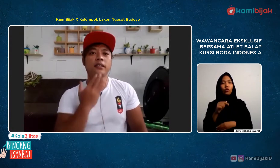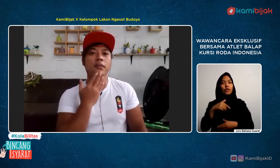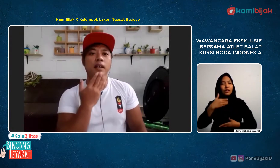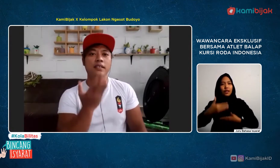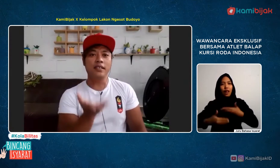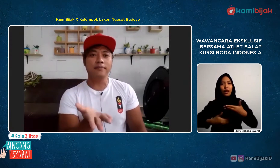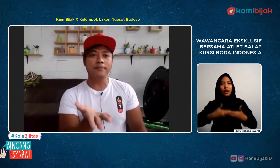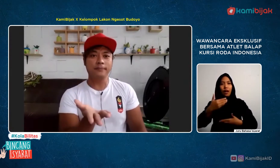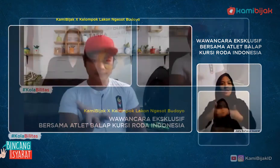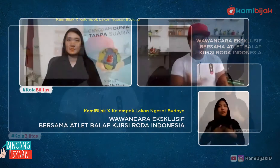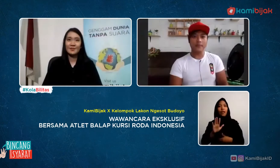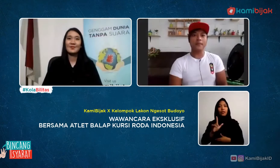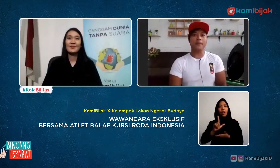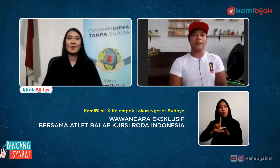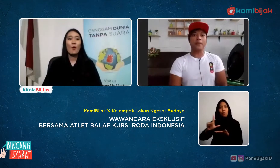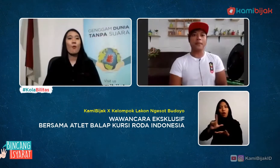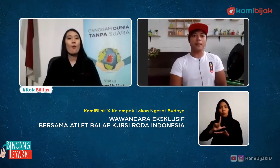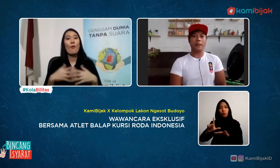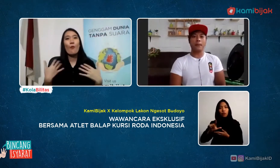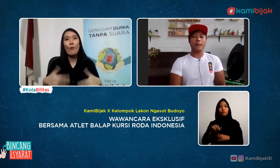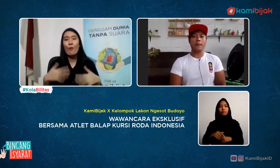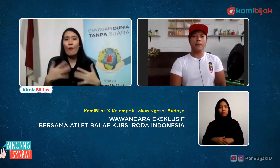saya. Terima kasih.